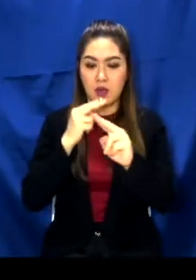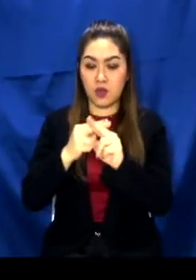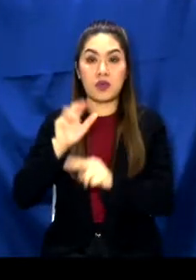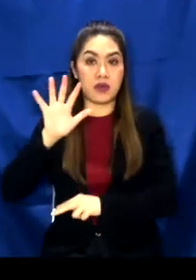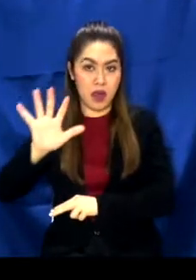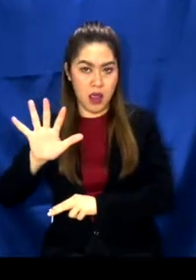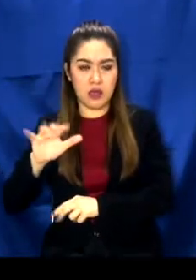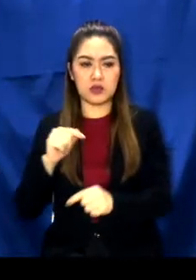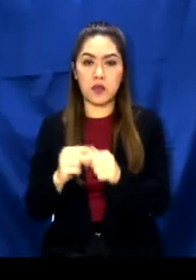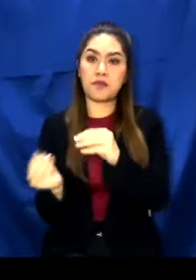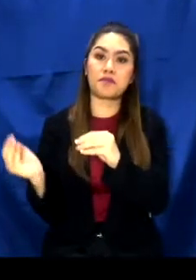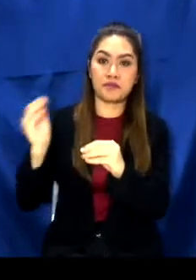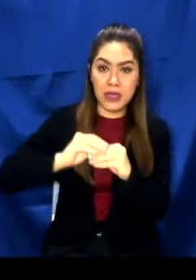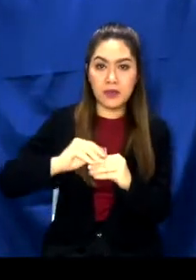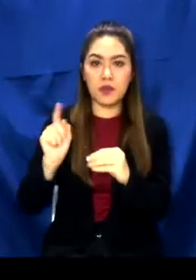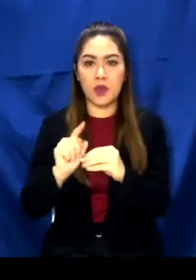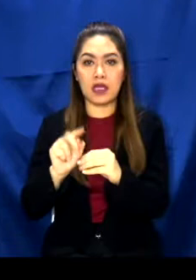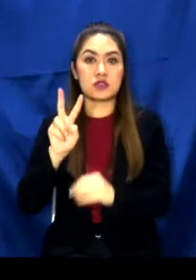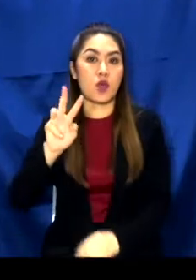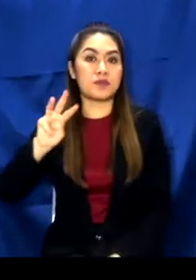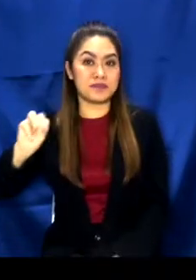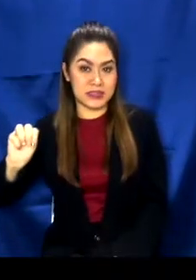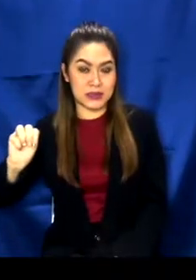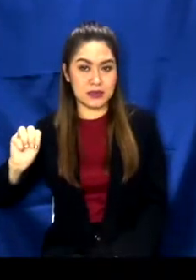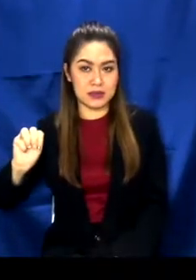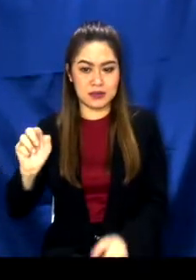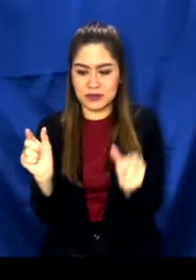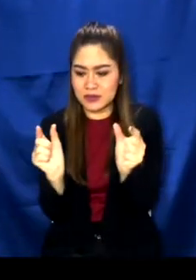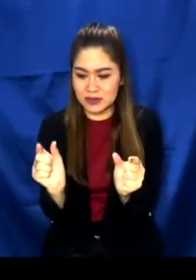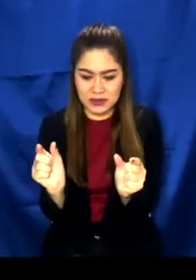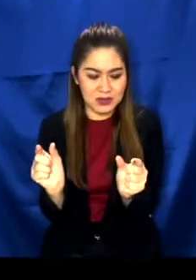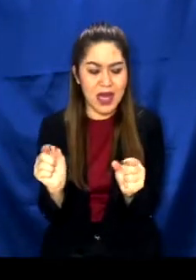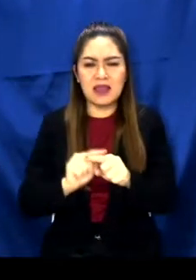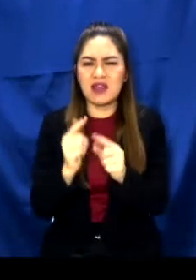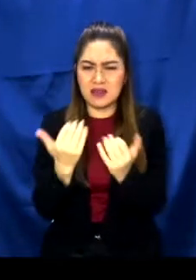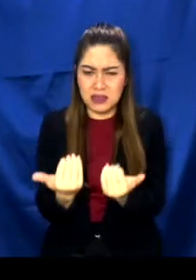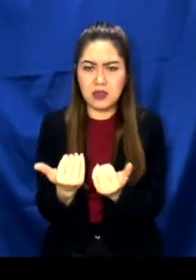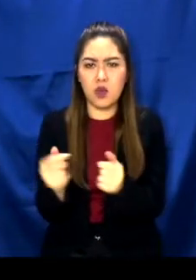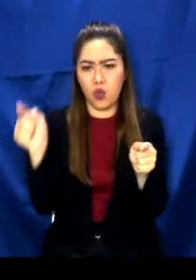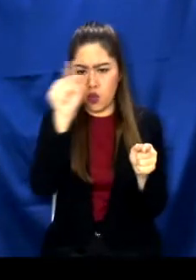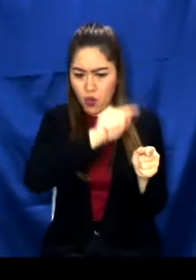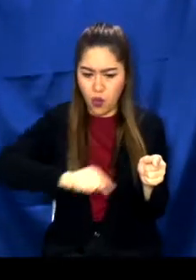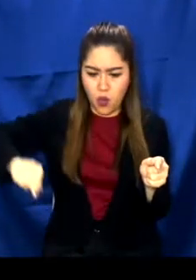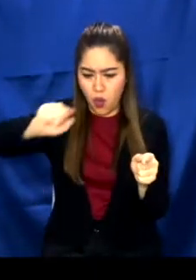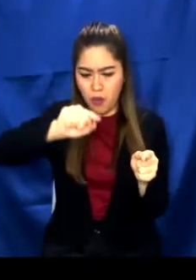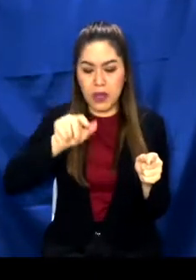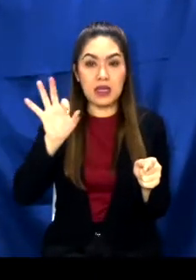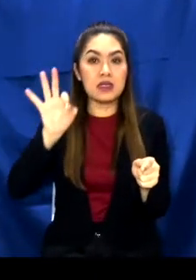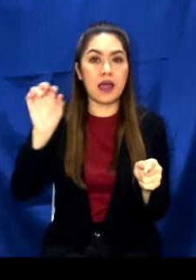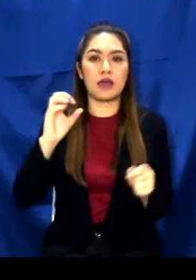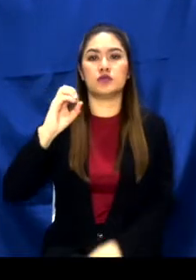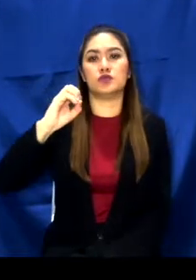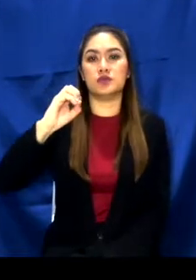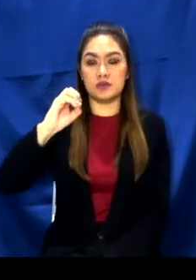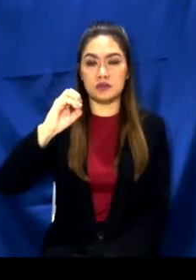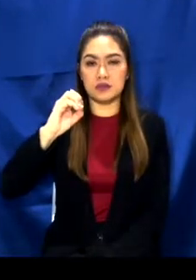ต่ว่าเราต้องใส่บีดเข้าไปด้วยก็คือว่า2มิลนะคะแต่อันเนี้ยมันเป็นวงกลมเรายังไม่ต้องใส่เราใส่ศูนย์ไปก่อนนะคะตรงนี้ไม่ต้อง